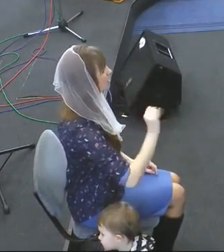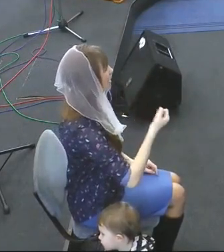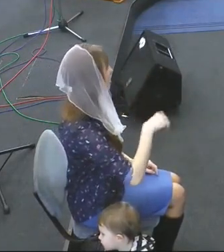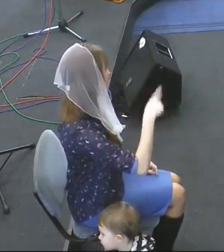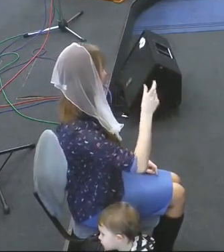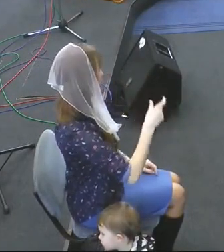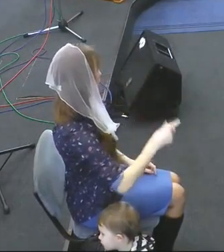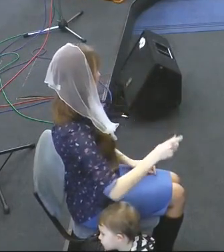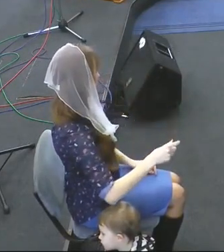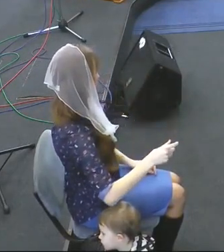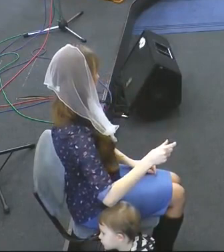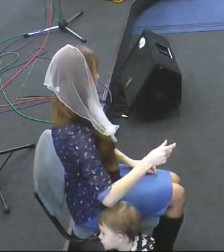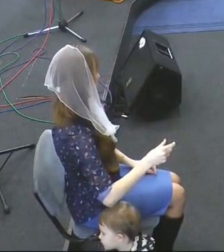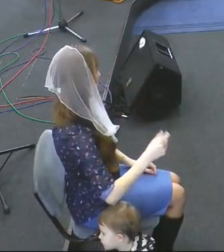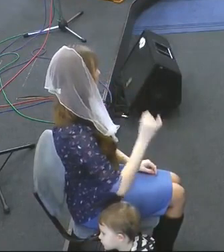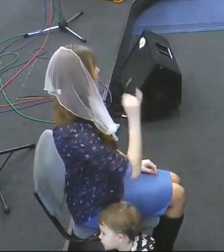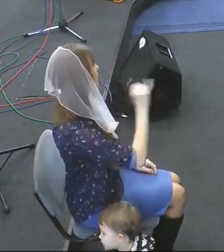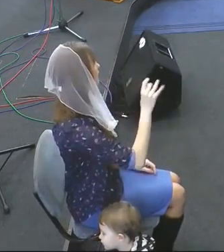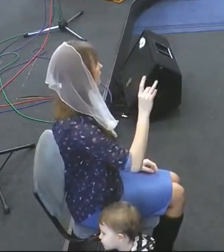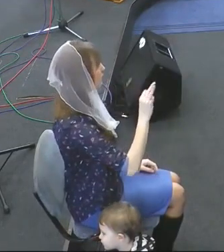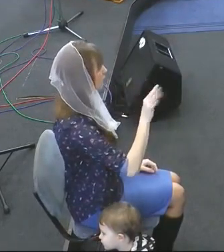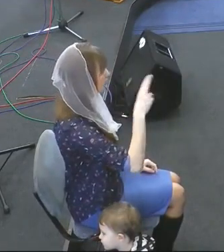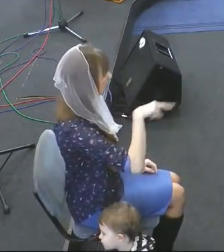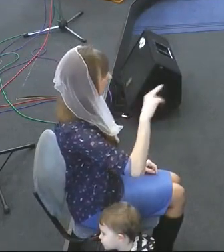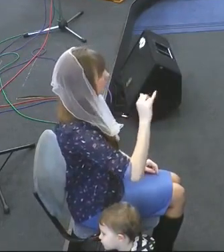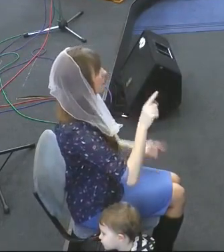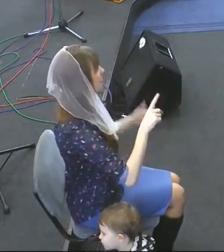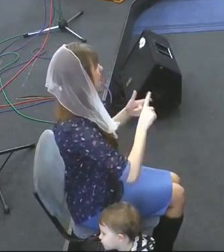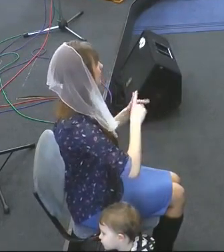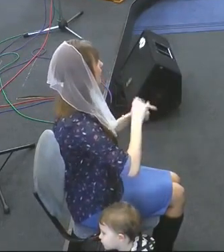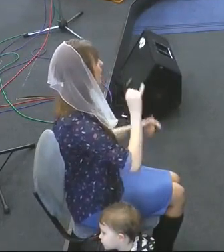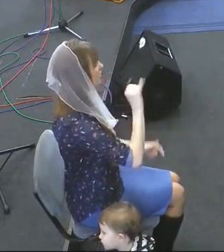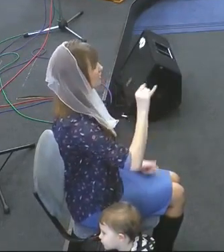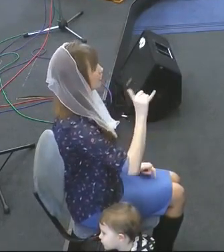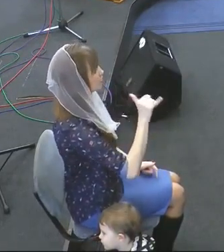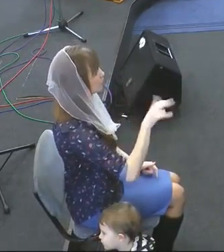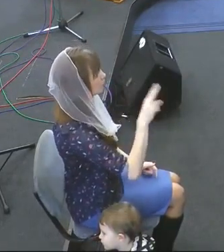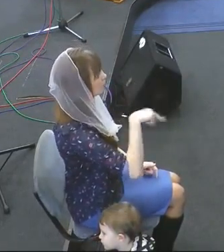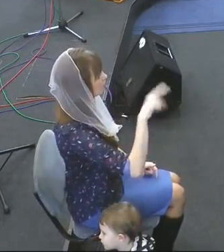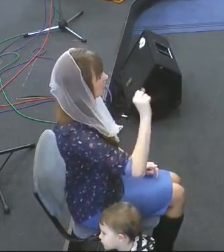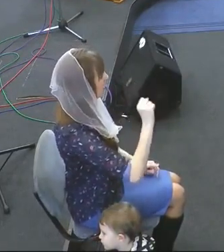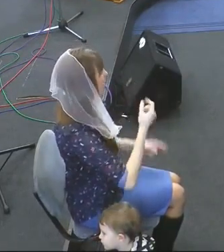Що-що? О, то зараз ми до цього дійдемо, Ігор Петрович.